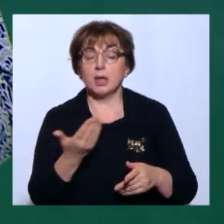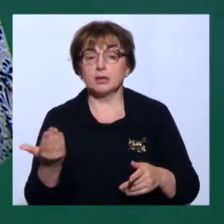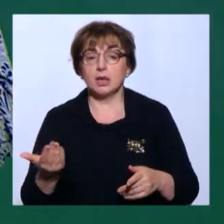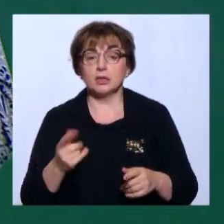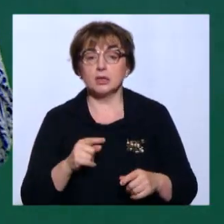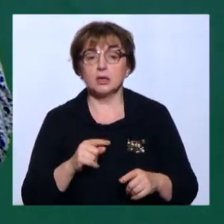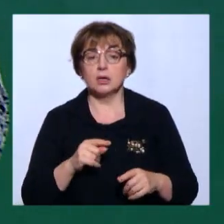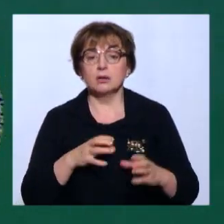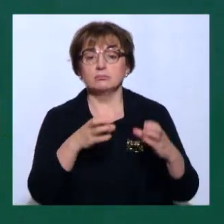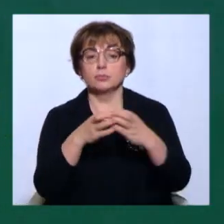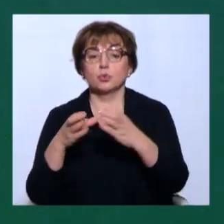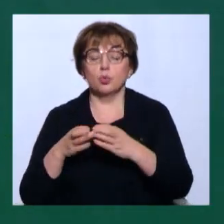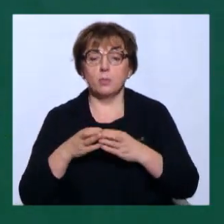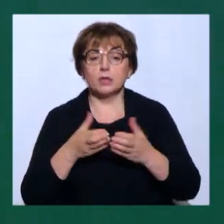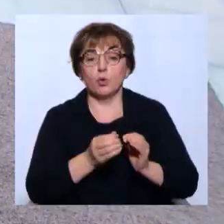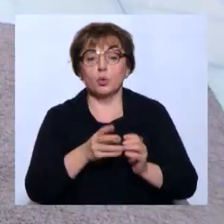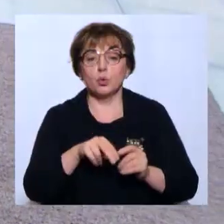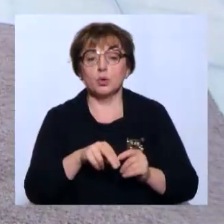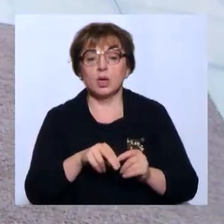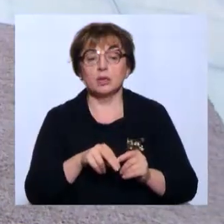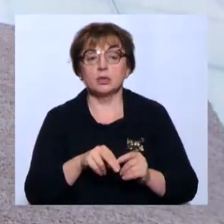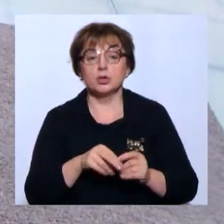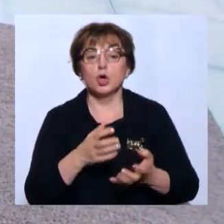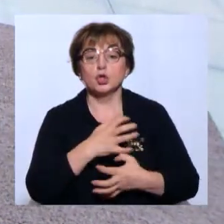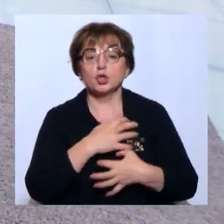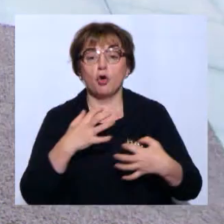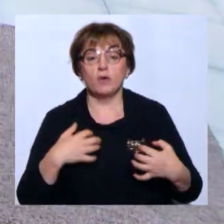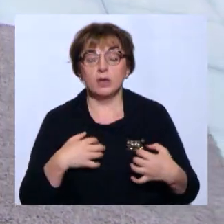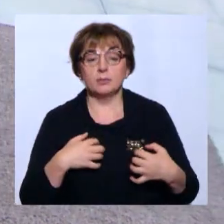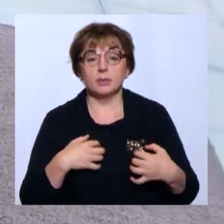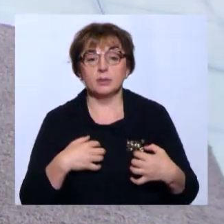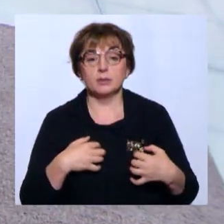კი კოლონიურ ცხოვრებას ეწევა. ნაწლავღრუიანთა